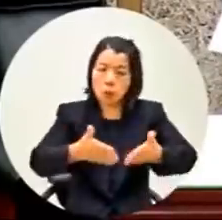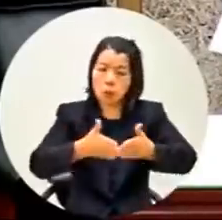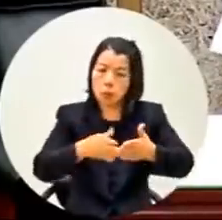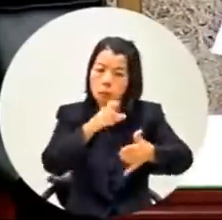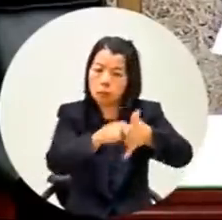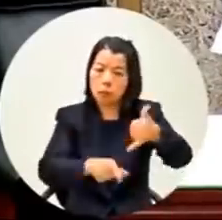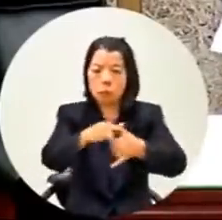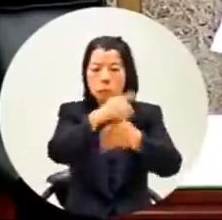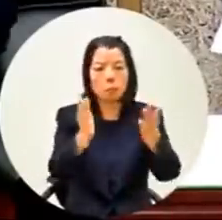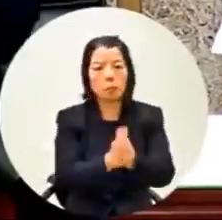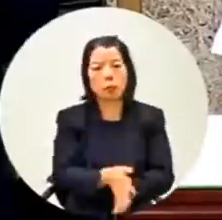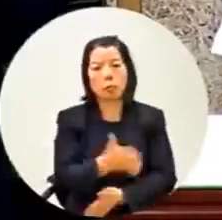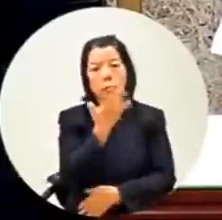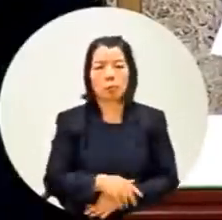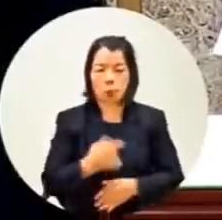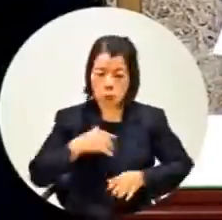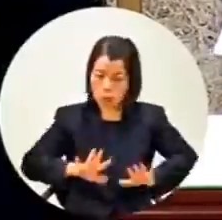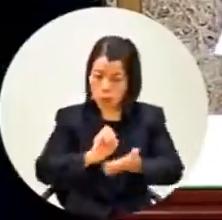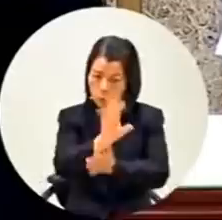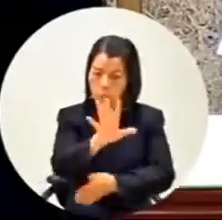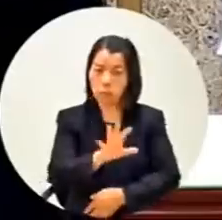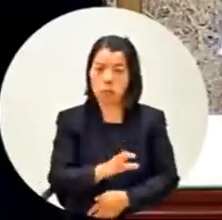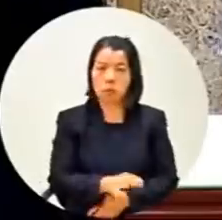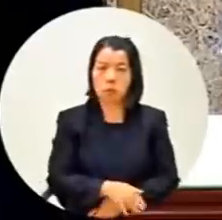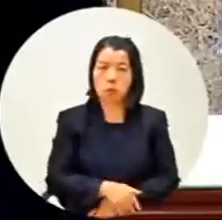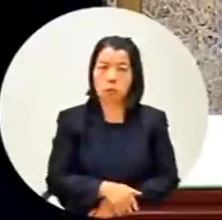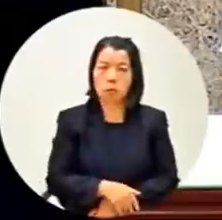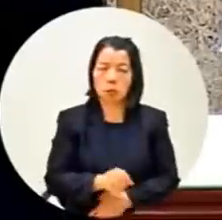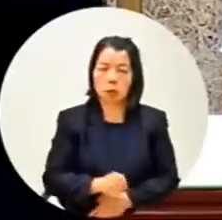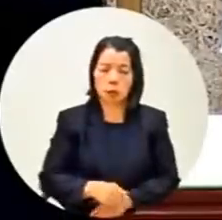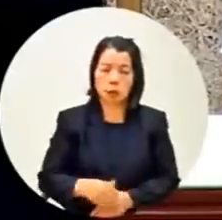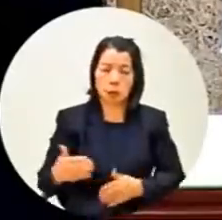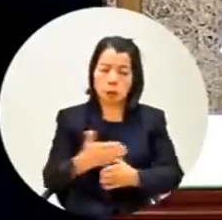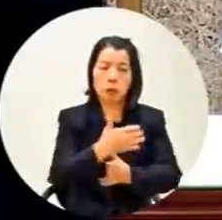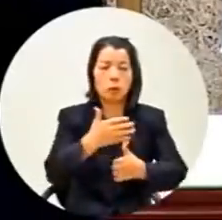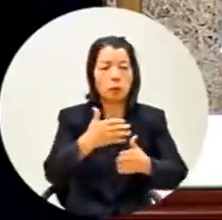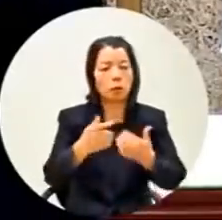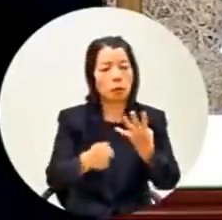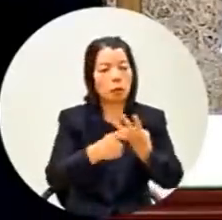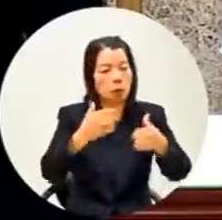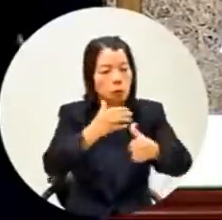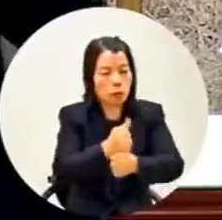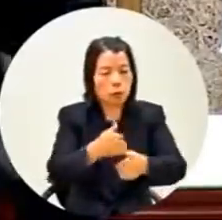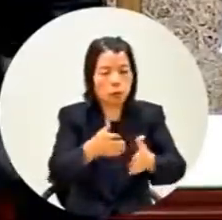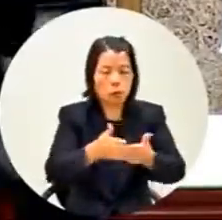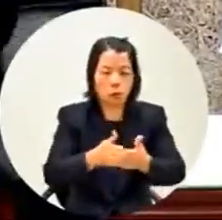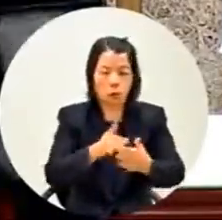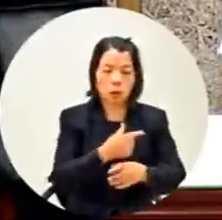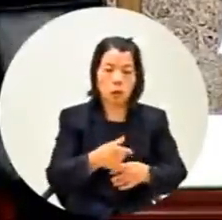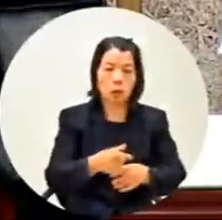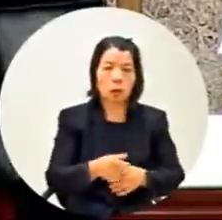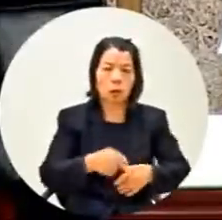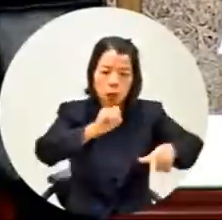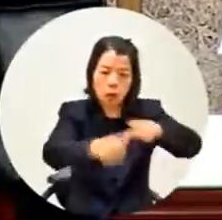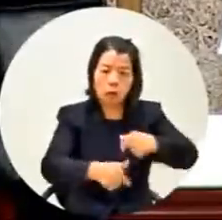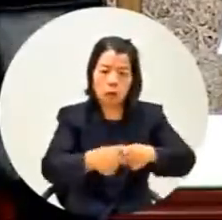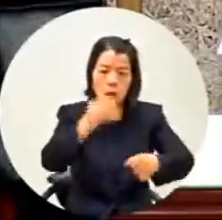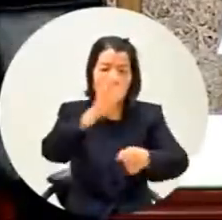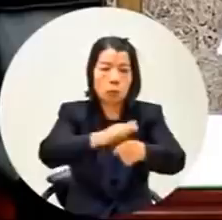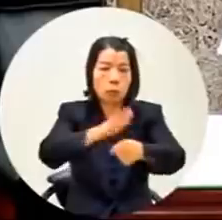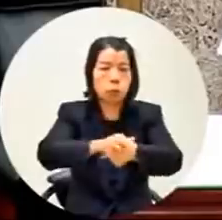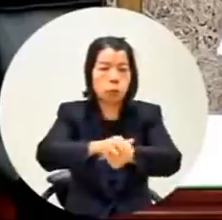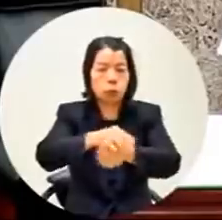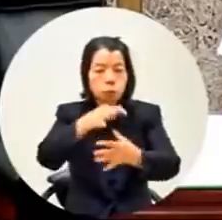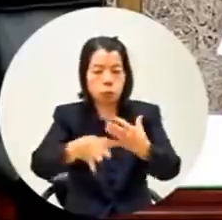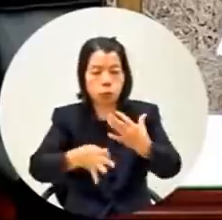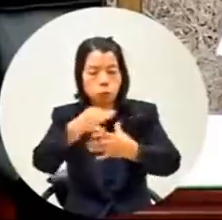道。那局长，我告诉你，地主渔业署的代表主张让厂商补建办理，就是要让